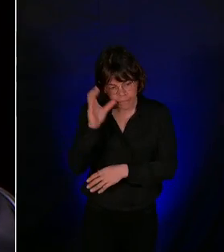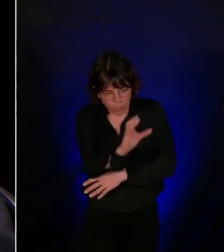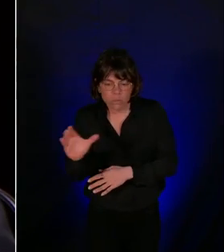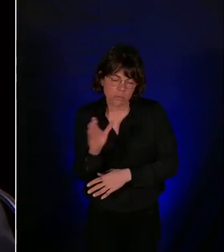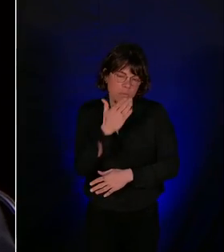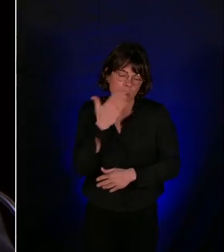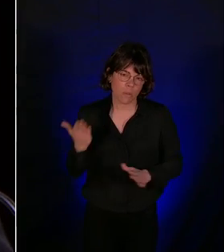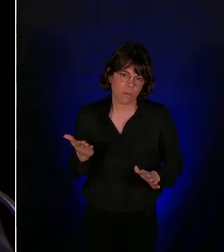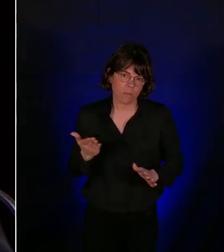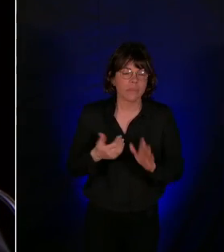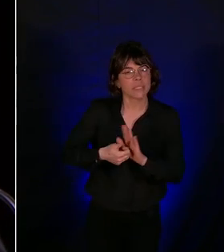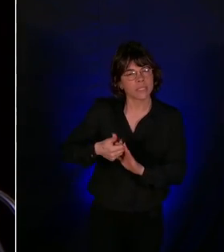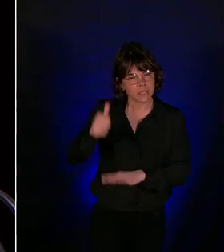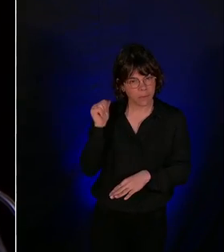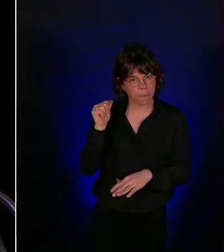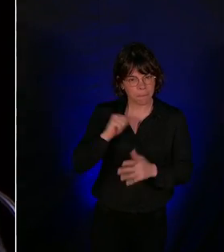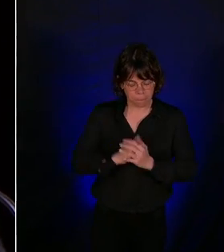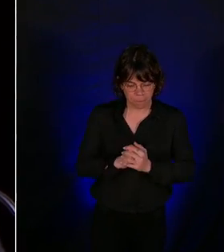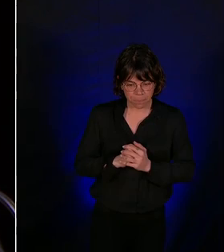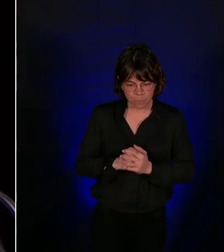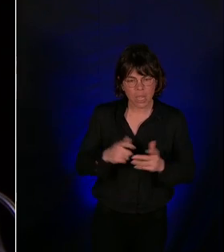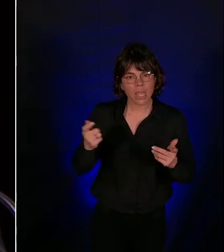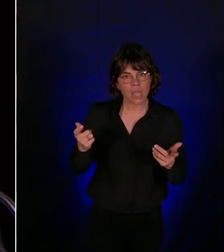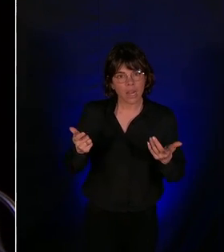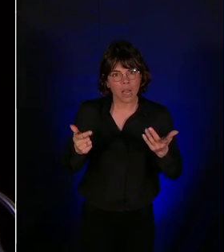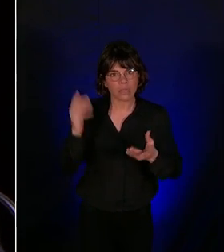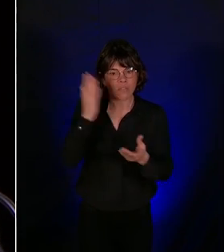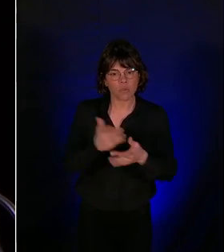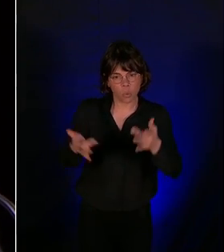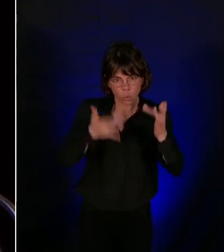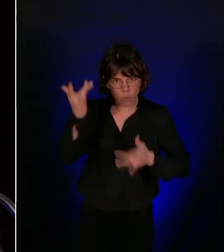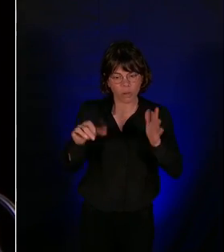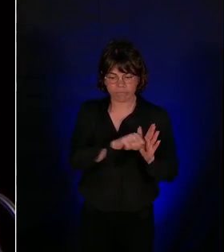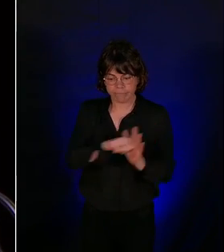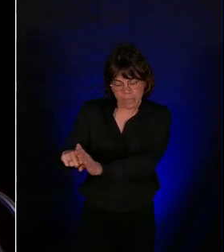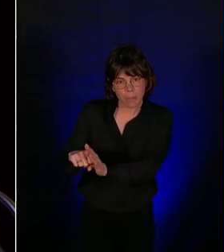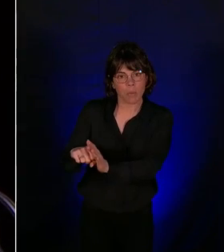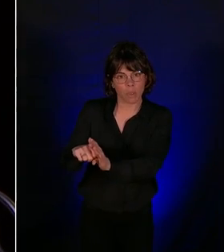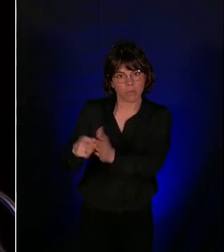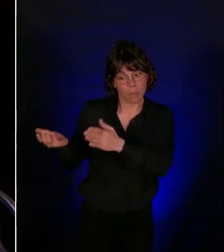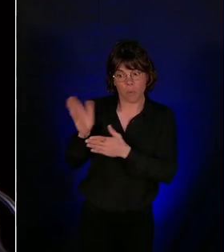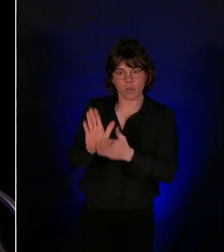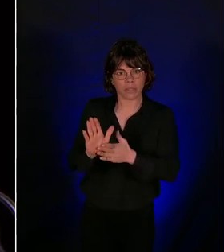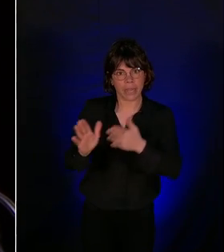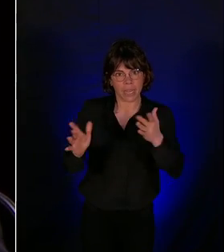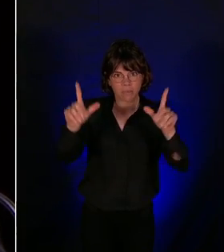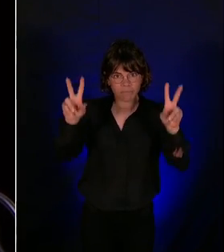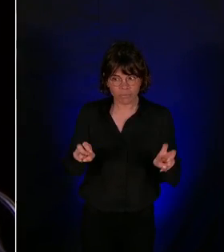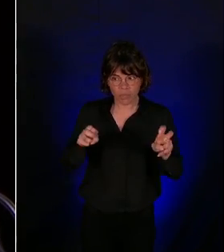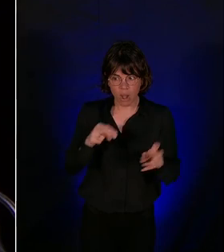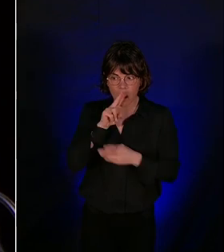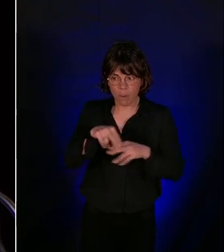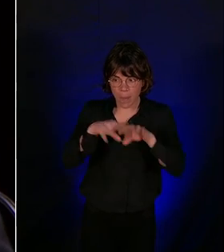donc hier une initiative culturelle contre les idées d'extrême droite vous a été présenté par la Compagnie la langue perdue elle